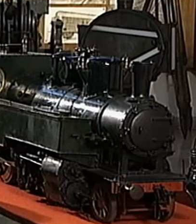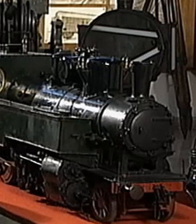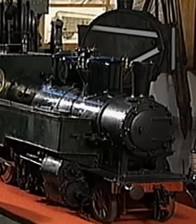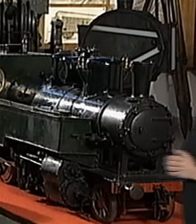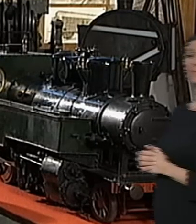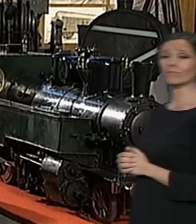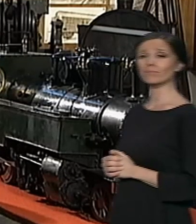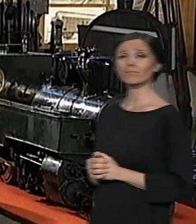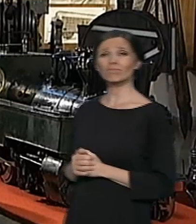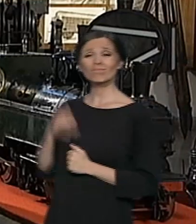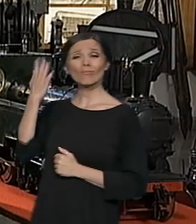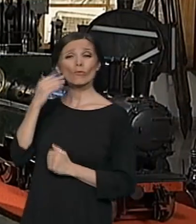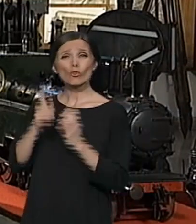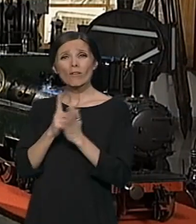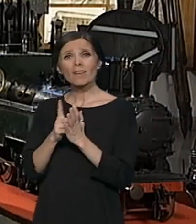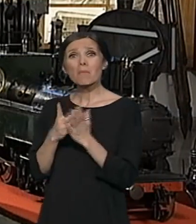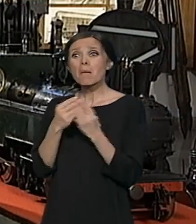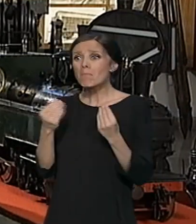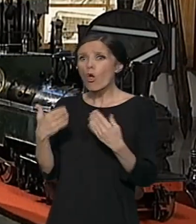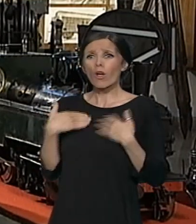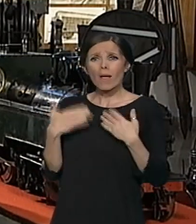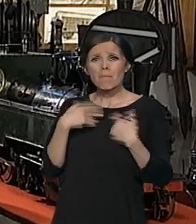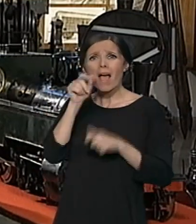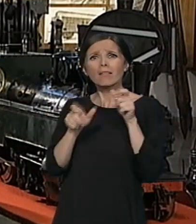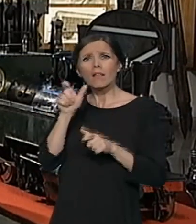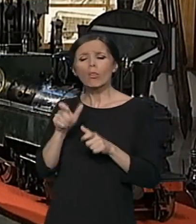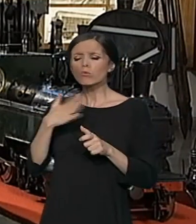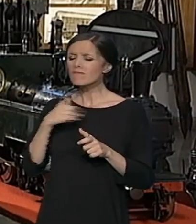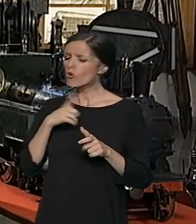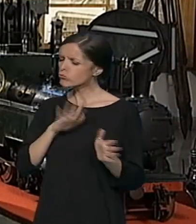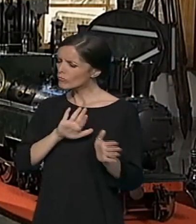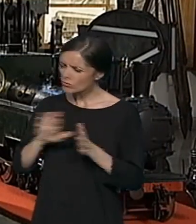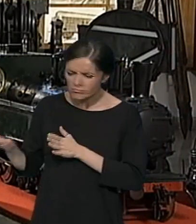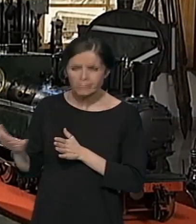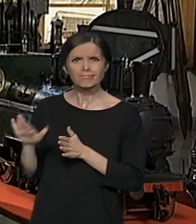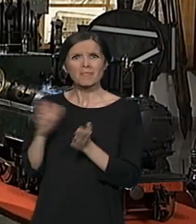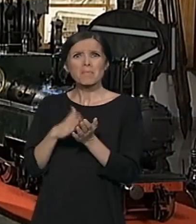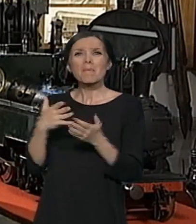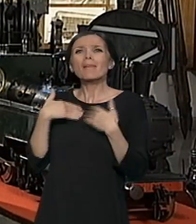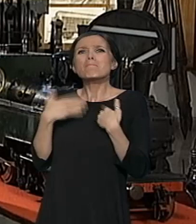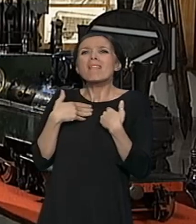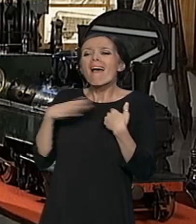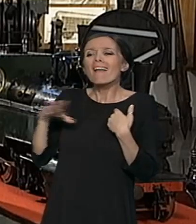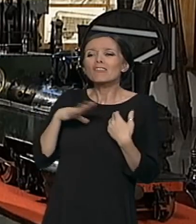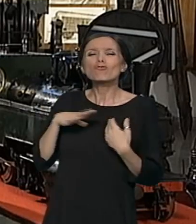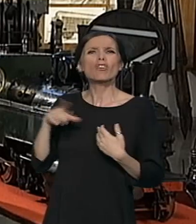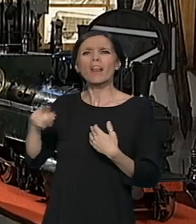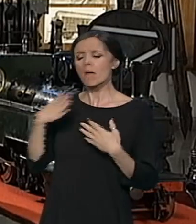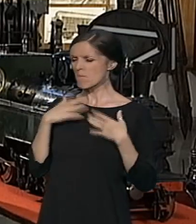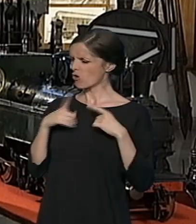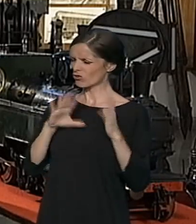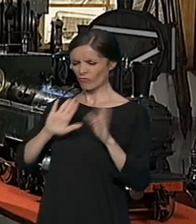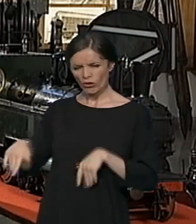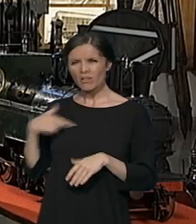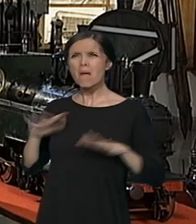sad imate ljude koji žrtvuju mladost. Zamislite mlada žena koja žrtvuje mladost da bi u planini učila decu